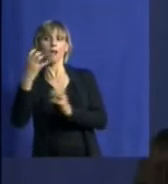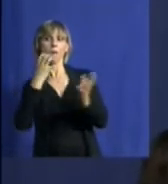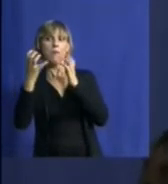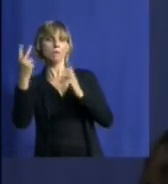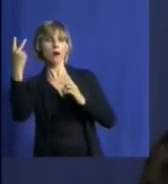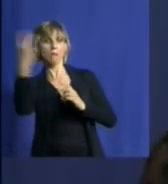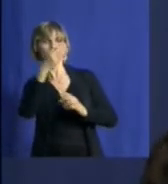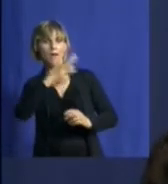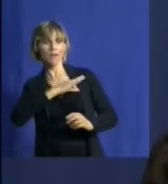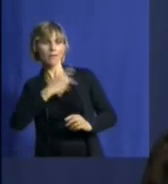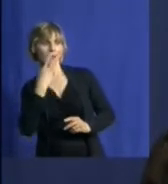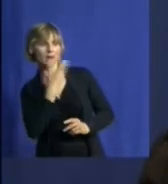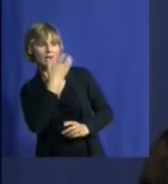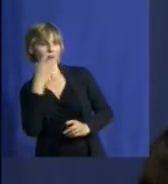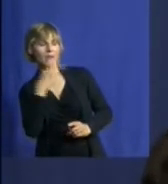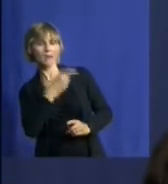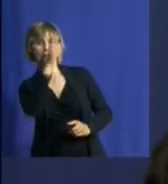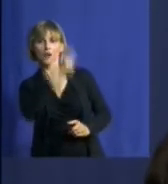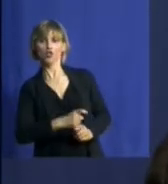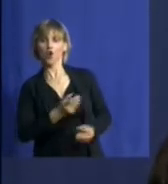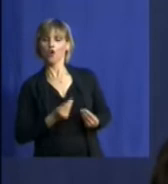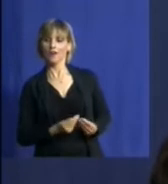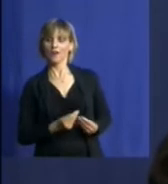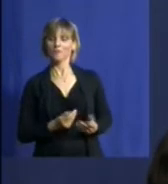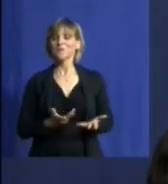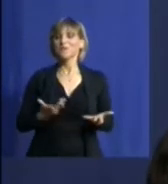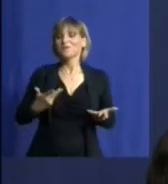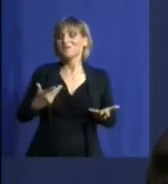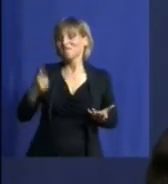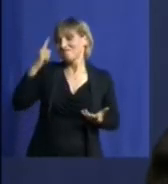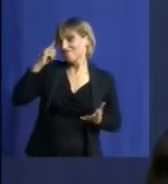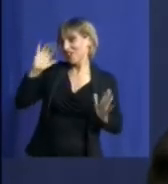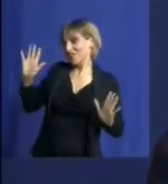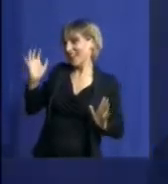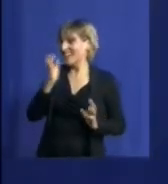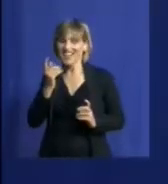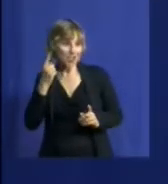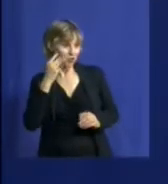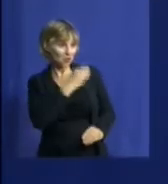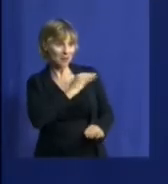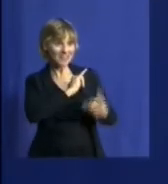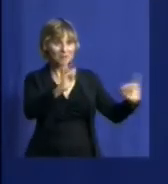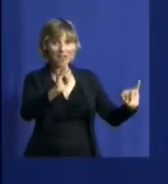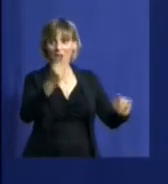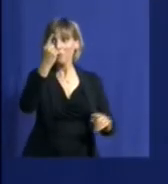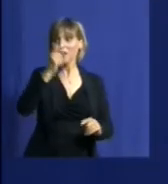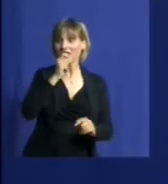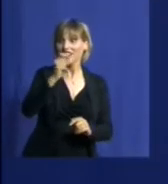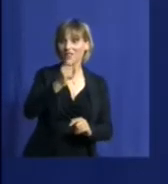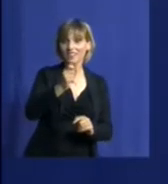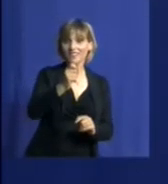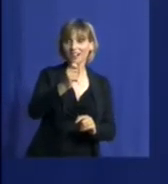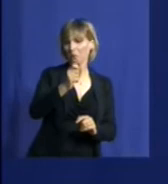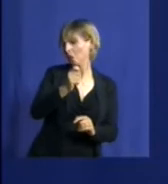tanto da interessarsi a te? No, non ne ho assolutamente. No? Non lo so. Non te lo sei mai chiesto? No. È la prima intervista che fai,